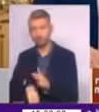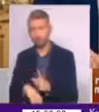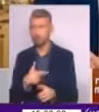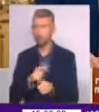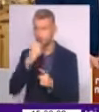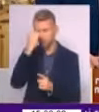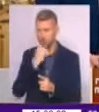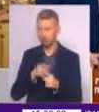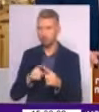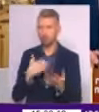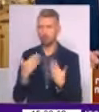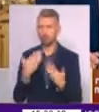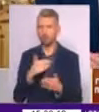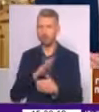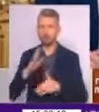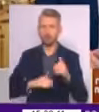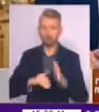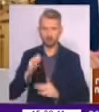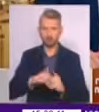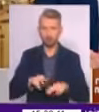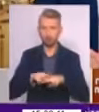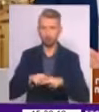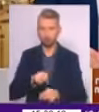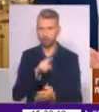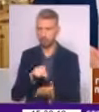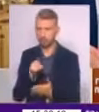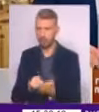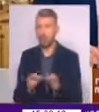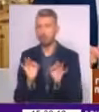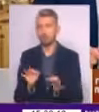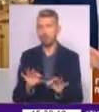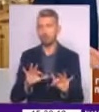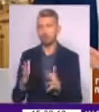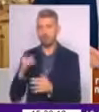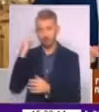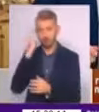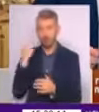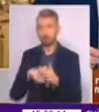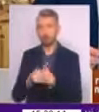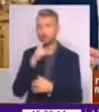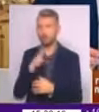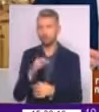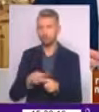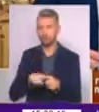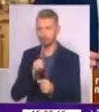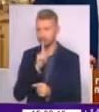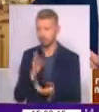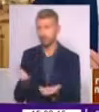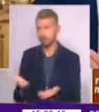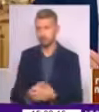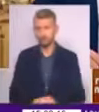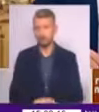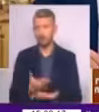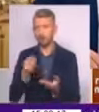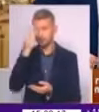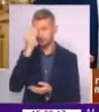звичайно, стосується за непрактичних таких столичних саме питань. Однак, звичайно, відбувається у Києві, тому не можемо про це не поговорити. Прошу, пане Юрію, ваша